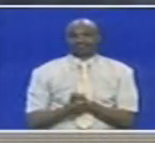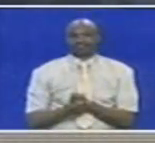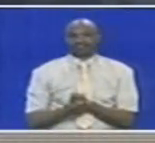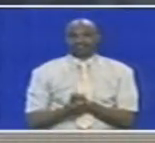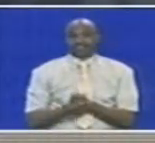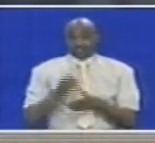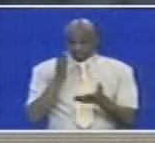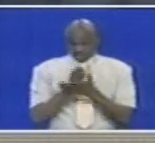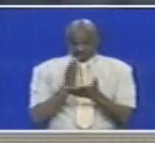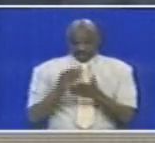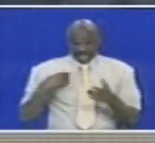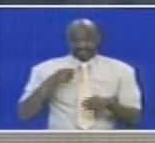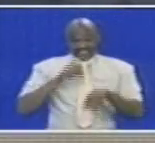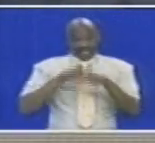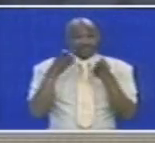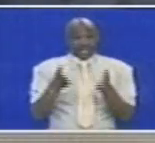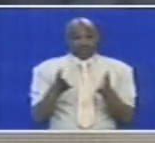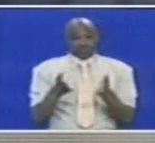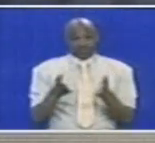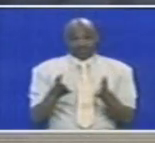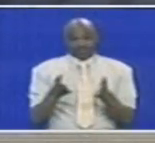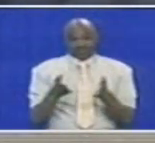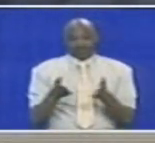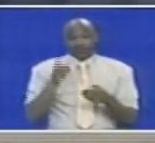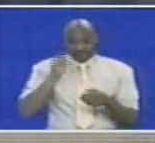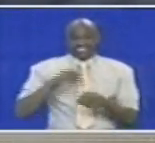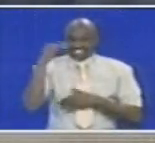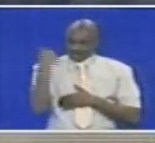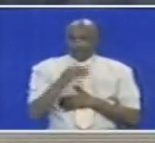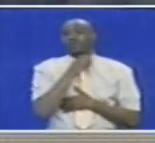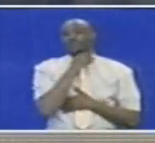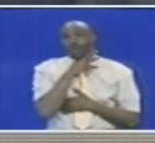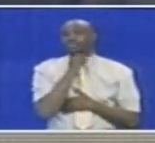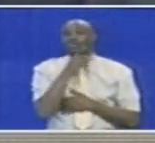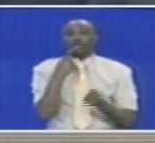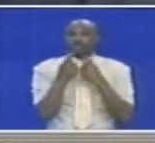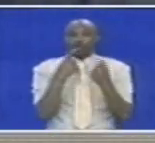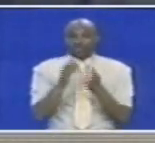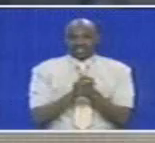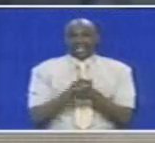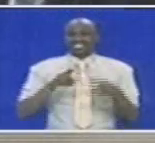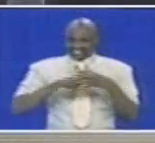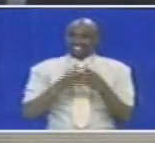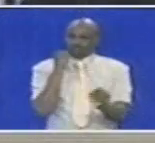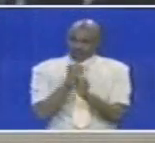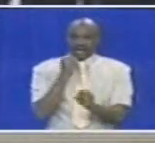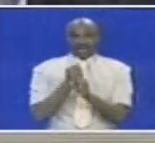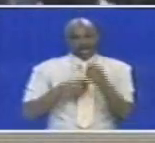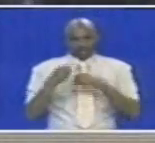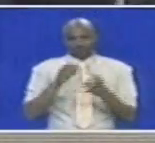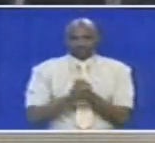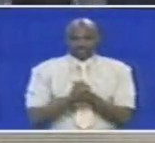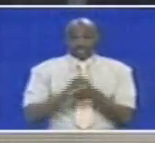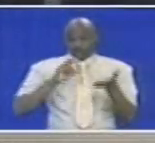For indeed there comes a time and an hour when we must stop the noise and work must begin.